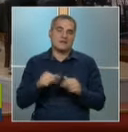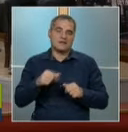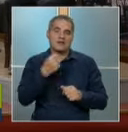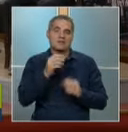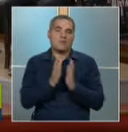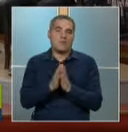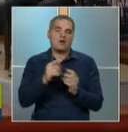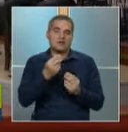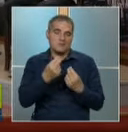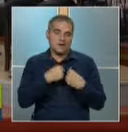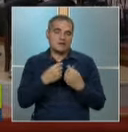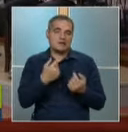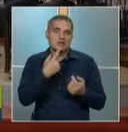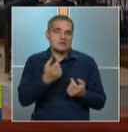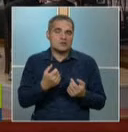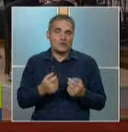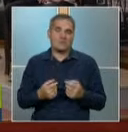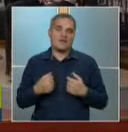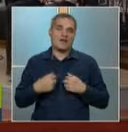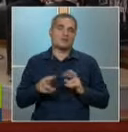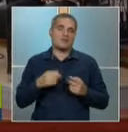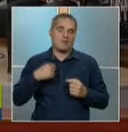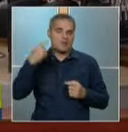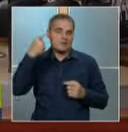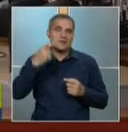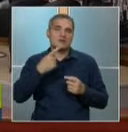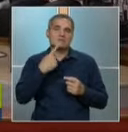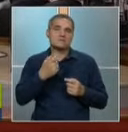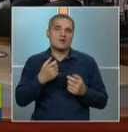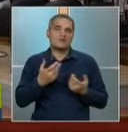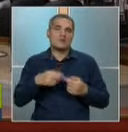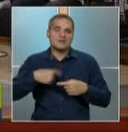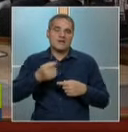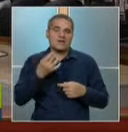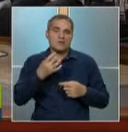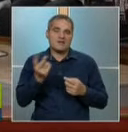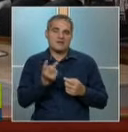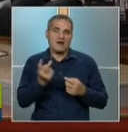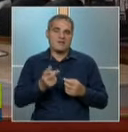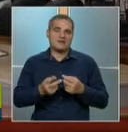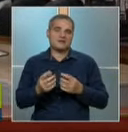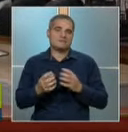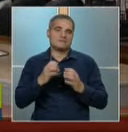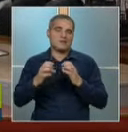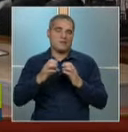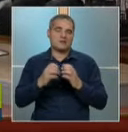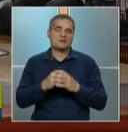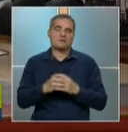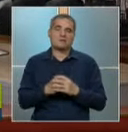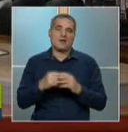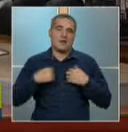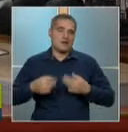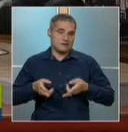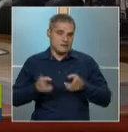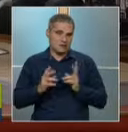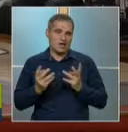Сега ще те помоля да ми кажеш защо. Ами аз промених моето мнение, защото след думите на двамата дебатиращи, аз